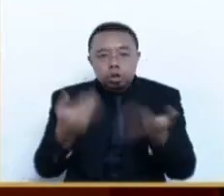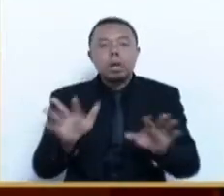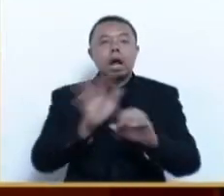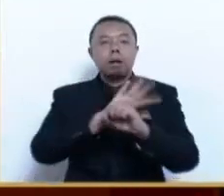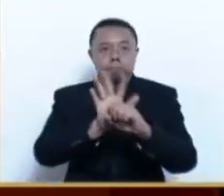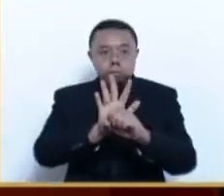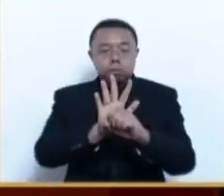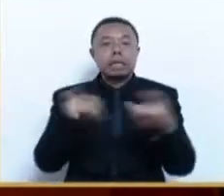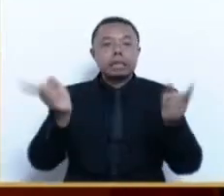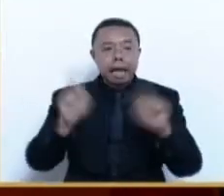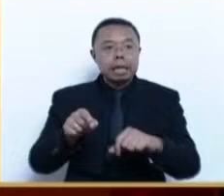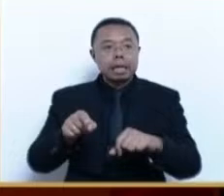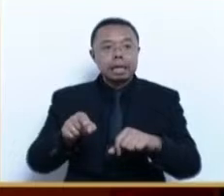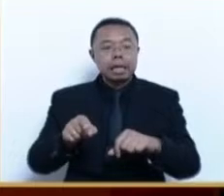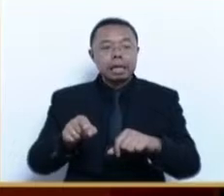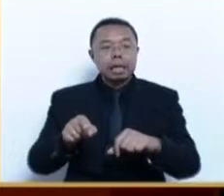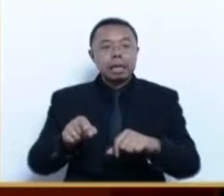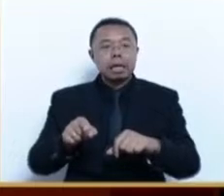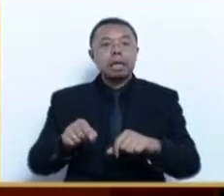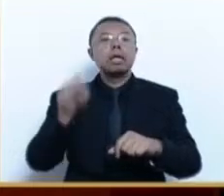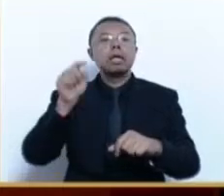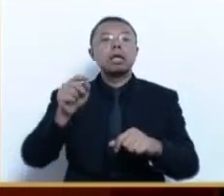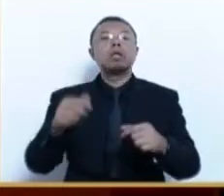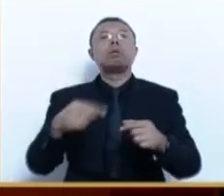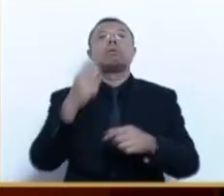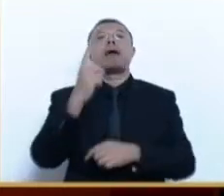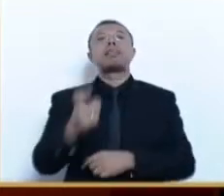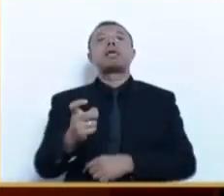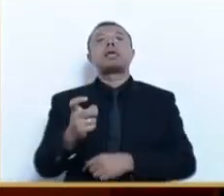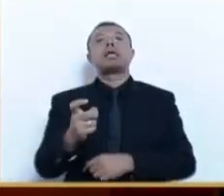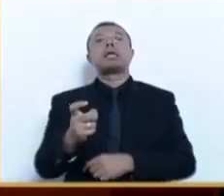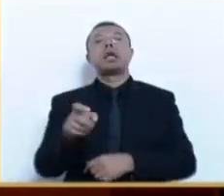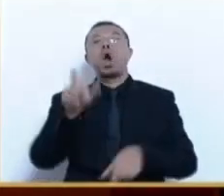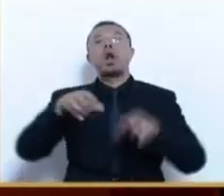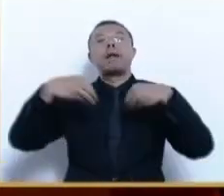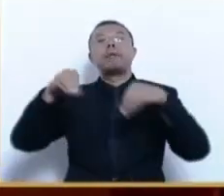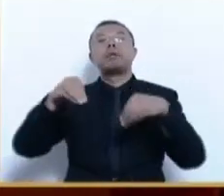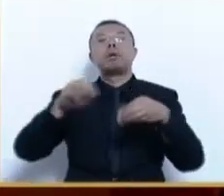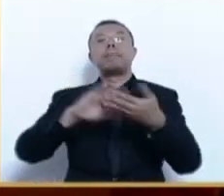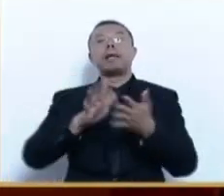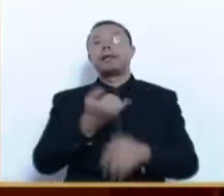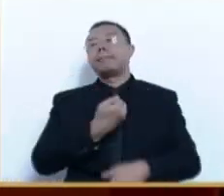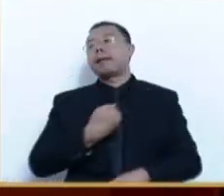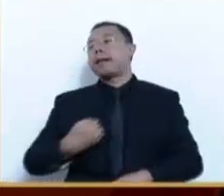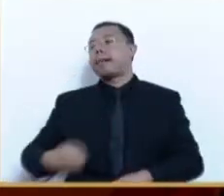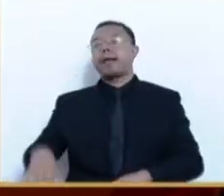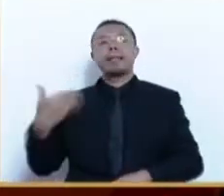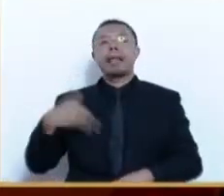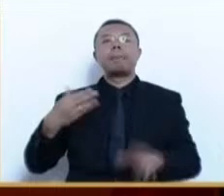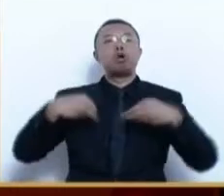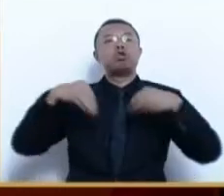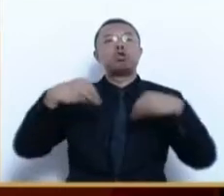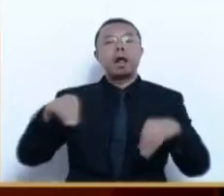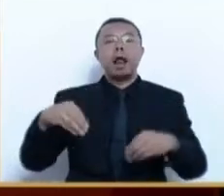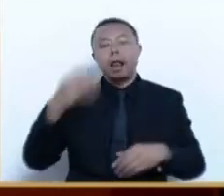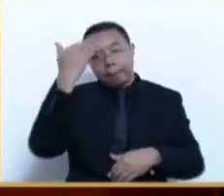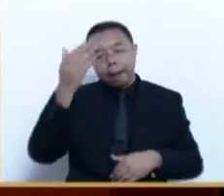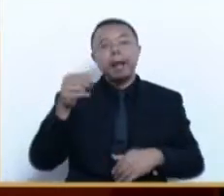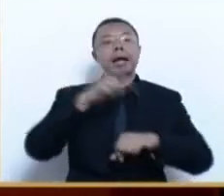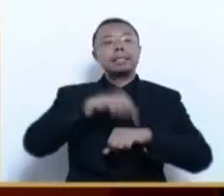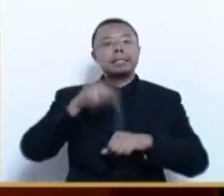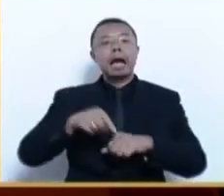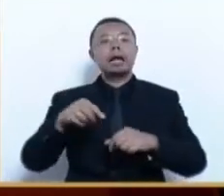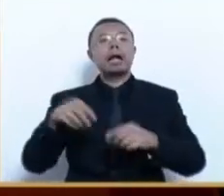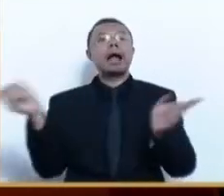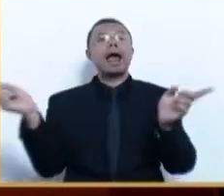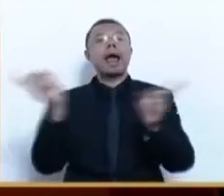pandemi covid lagi itu mati suri Pak dan para pedagang menjadi malas untuk meneruskan Bahkan mereka sekarang